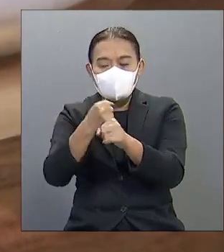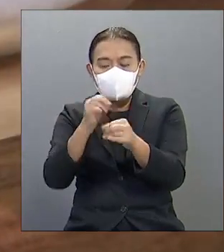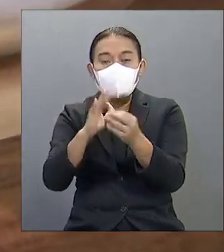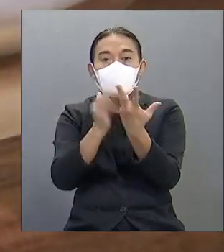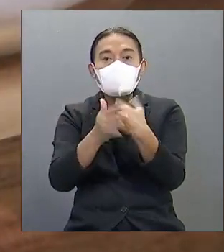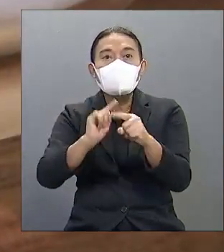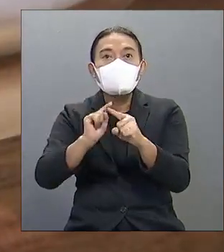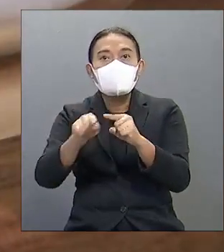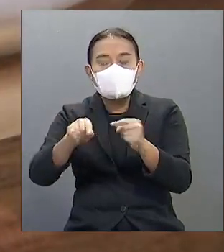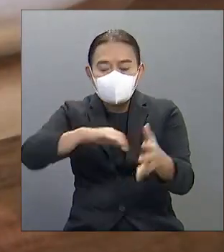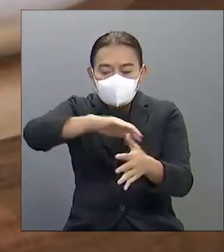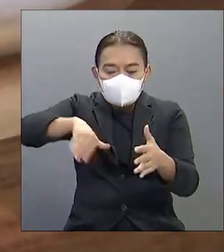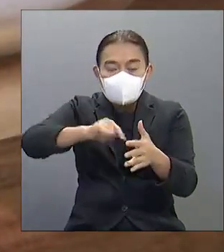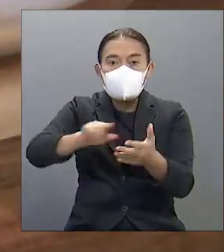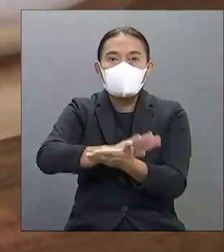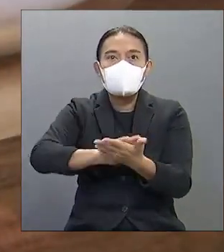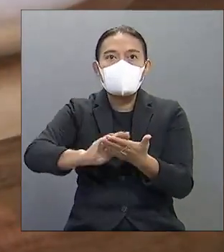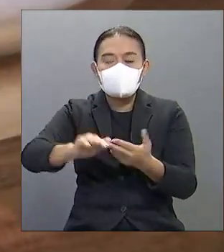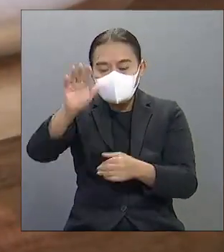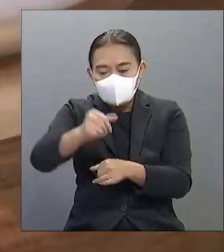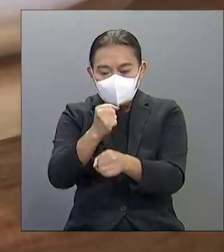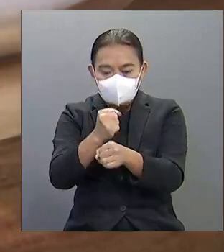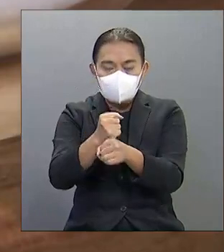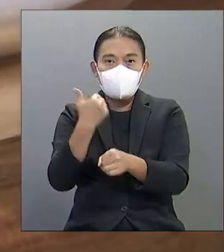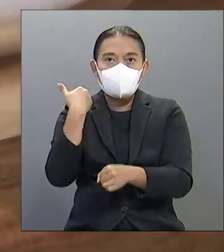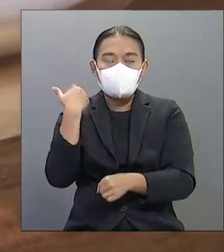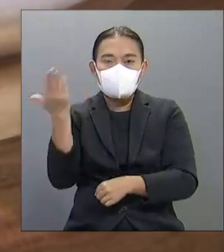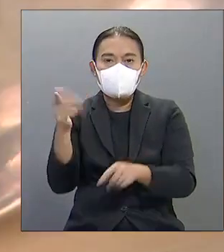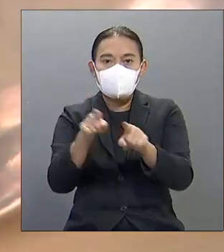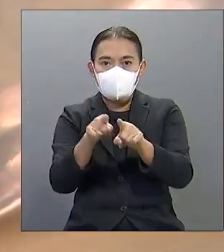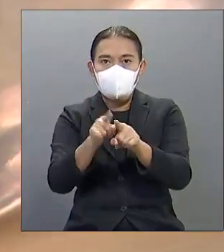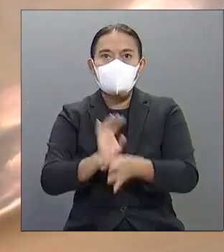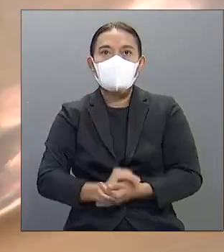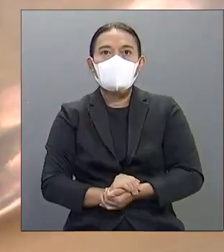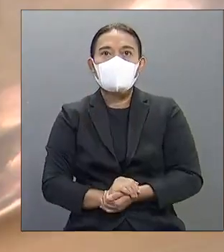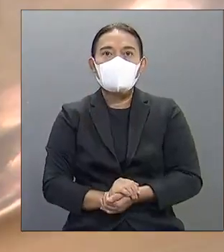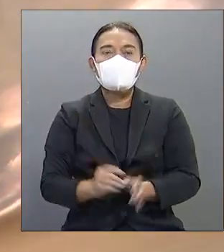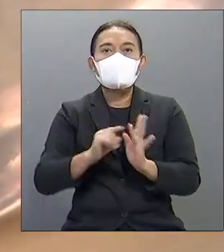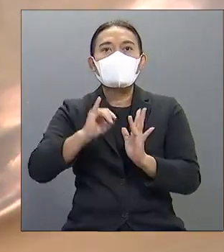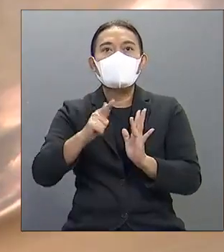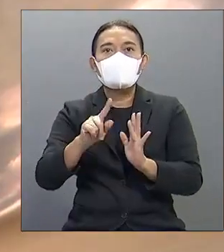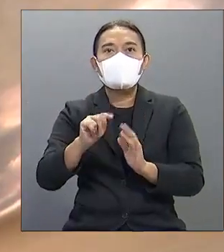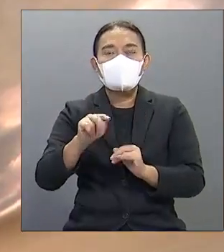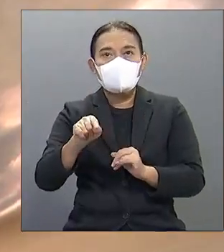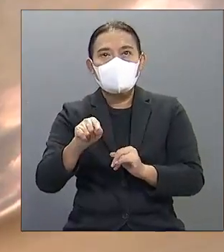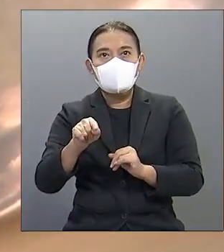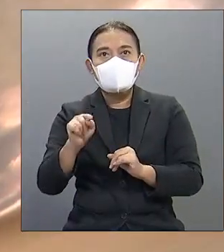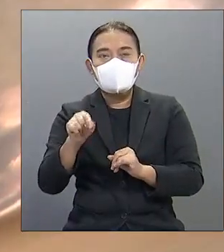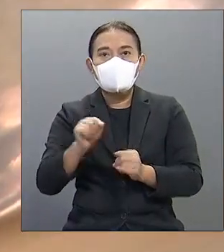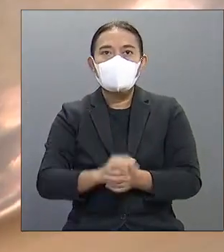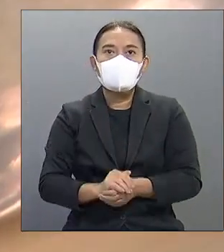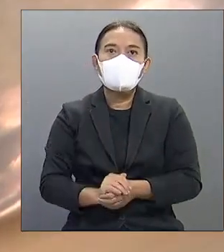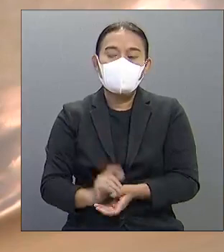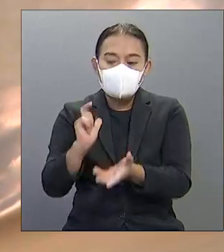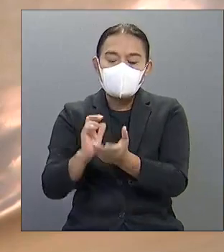าดเนี่ยหลายๆผลิตภัณฑ์ที่การเคยนำมาใช้อยู่แล้วนะคะวันนี้ก็เช่นกันค่ะเจลาตินค่ะแล้วก็เจลอาบน้ำกลิ่นที่คุณ